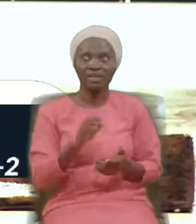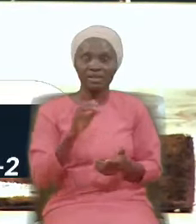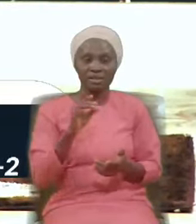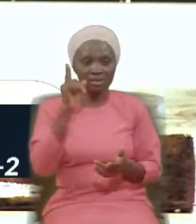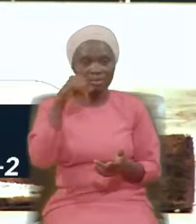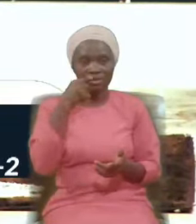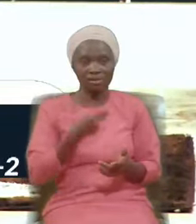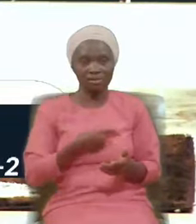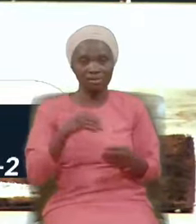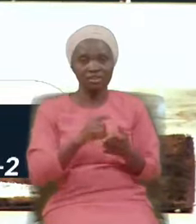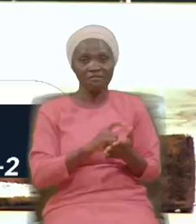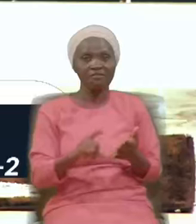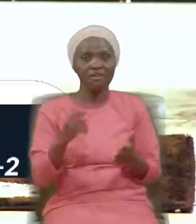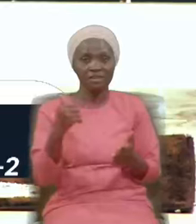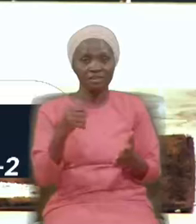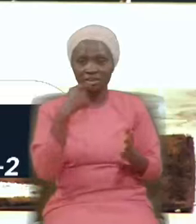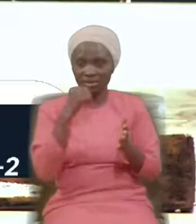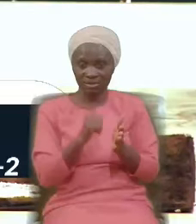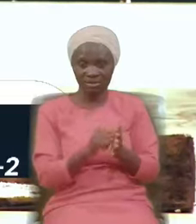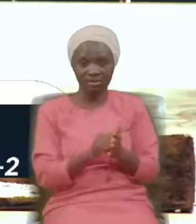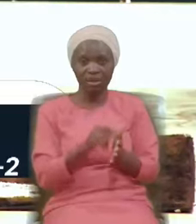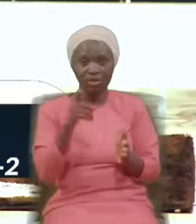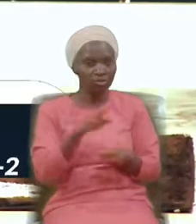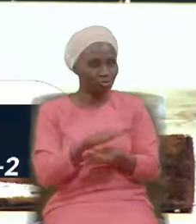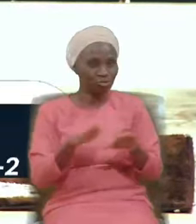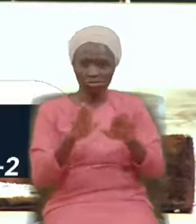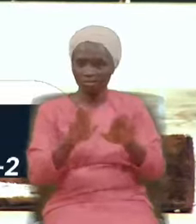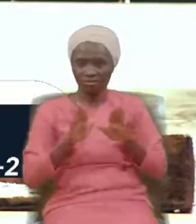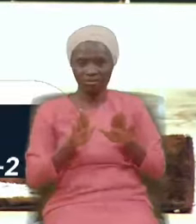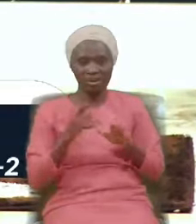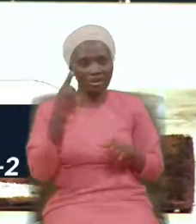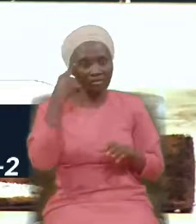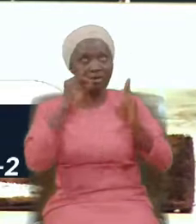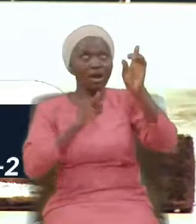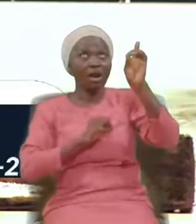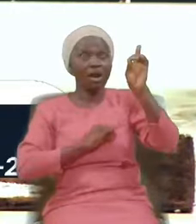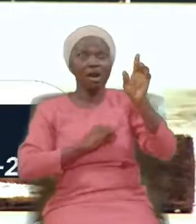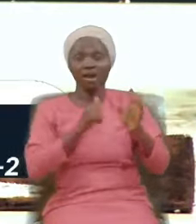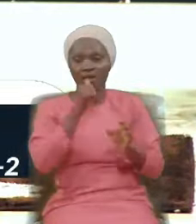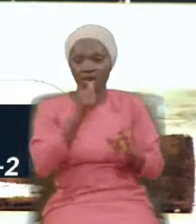Verset 10 dit, « Ne crains rien, car je suis avec toi. »